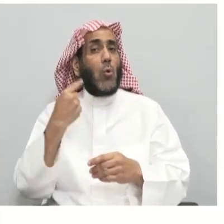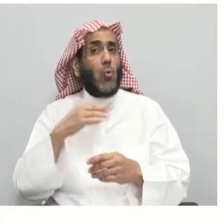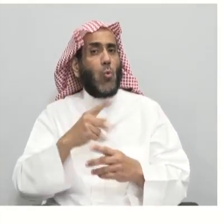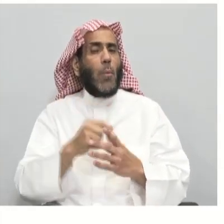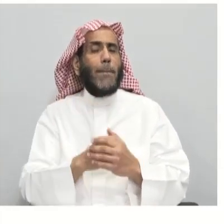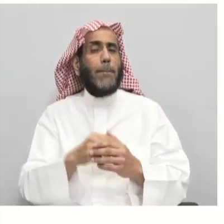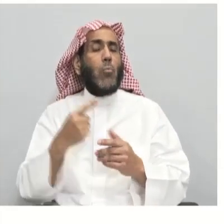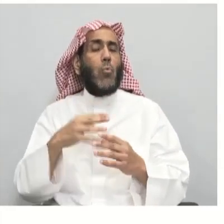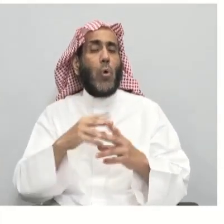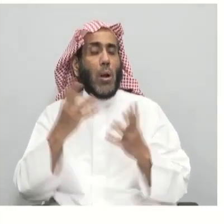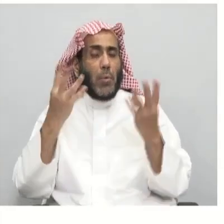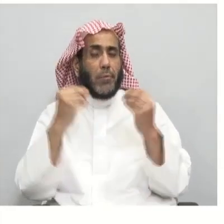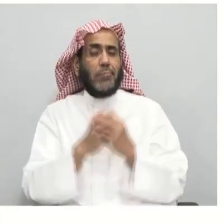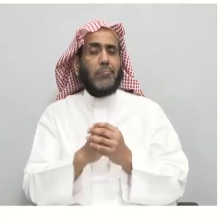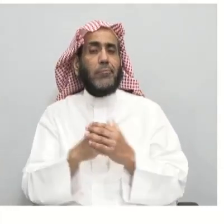والمعارف